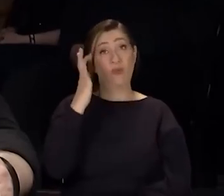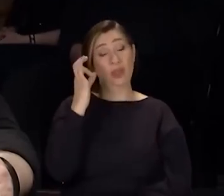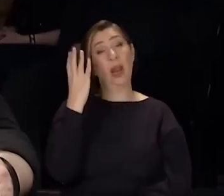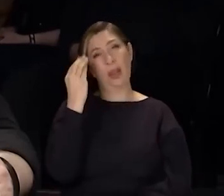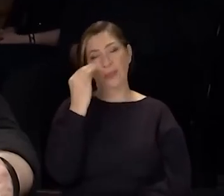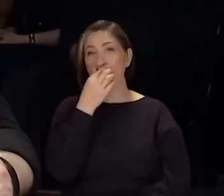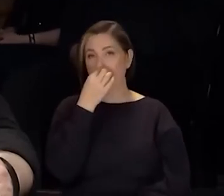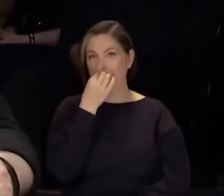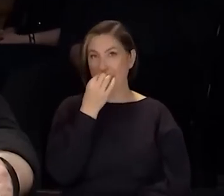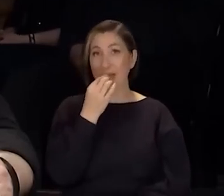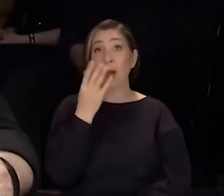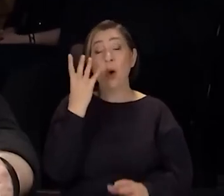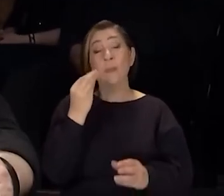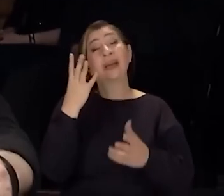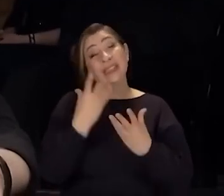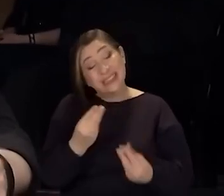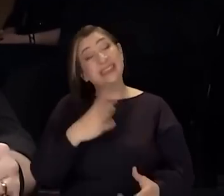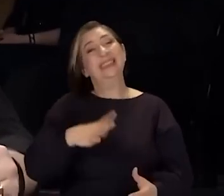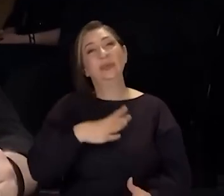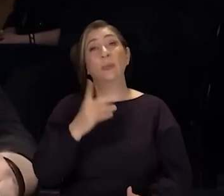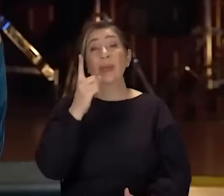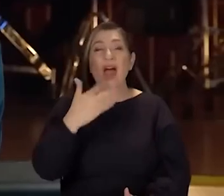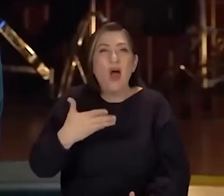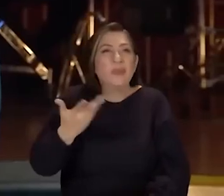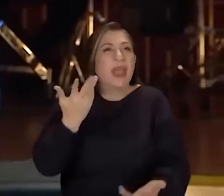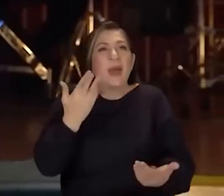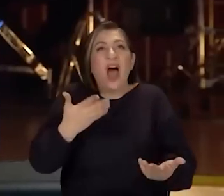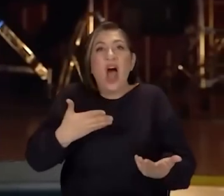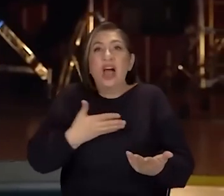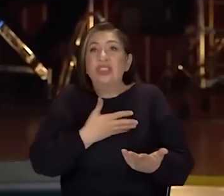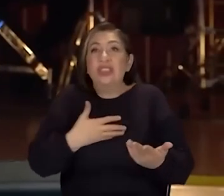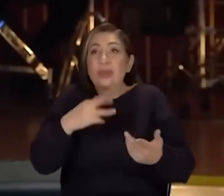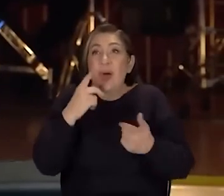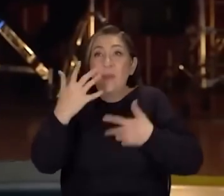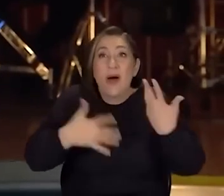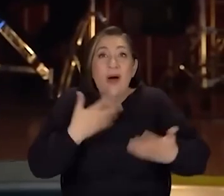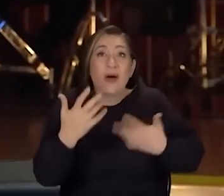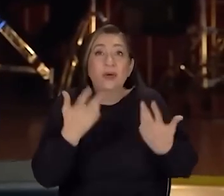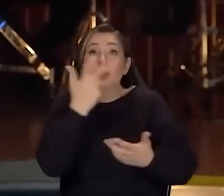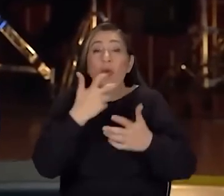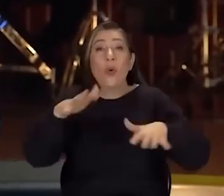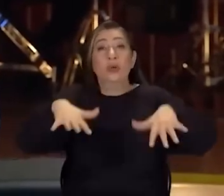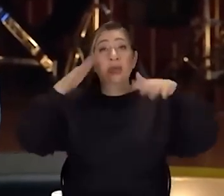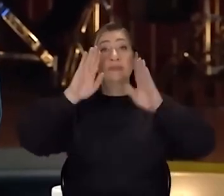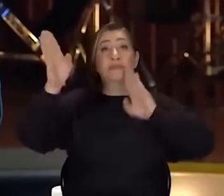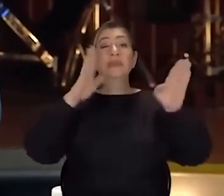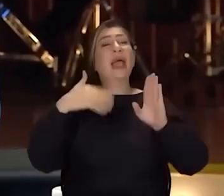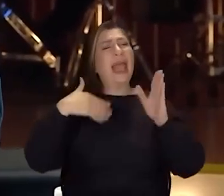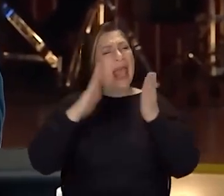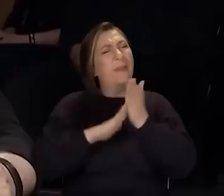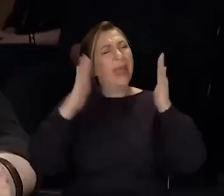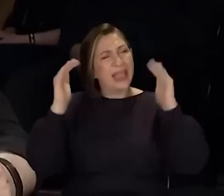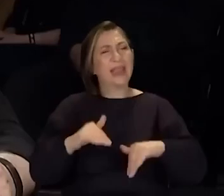Profesyonel olabilmek de istemiyorum aslında ama. Ama bir açlıkla da ne kadar çok çalışıyorsun, ne kadar çok konser veriyorsun aynen, maşallah. Aynen. Koşabildiğim